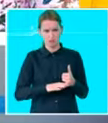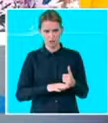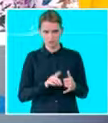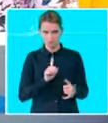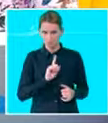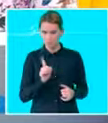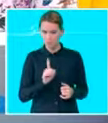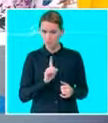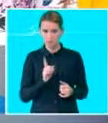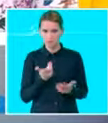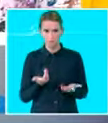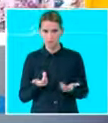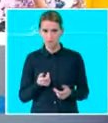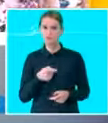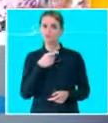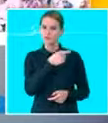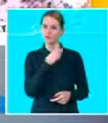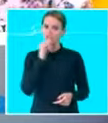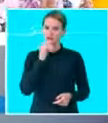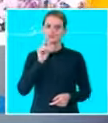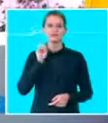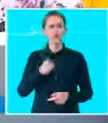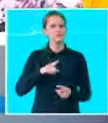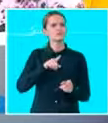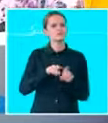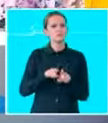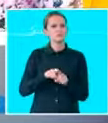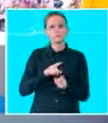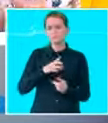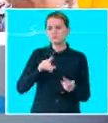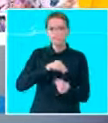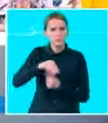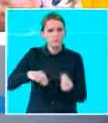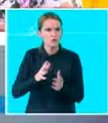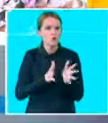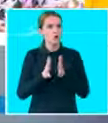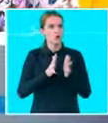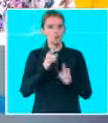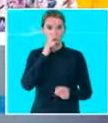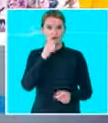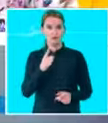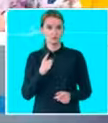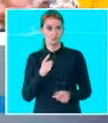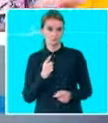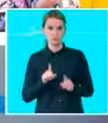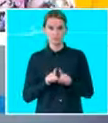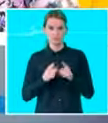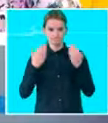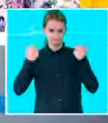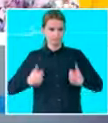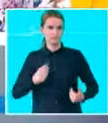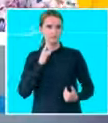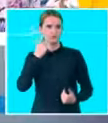се занимават с така наречения имиджмейкинг. Съжалявам за чуждицата, но на български не звучи ваяне на образ, но това